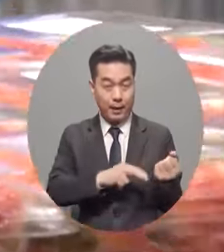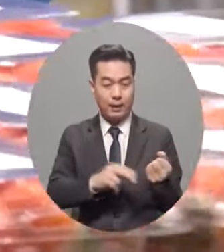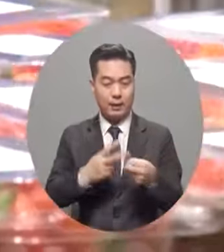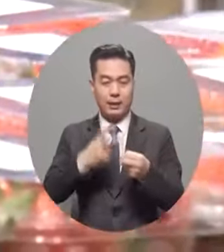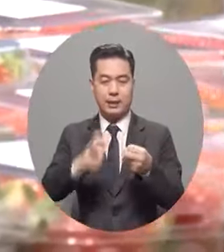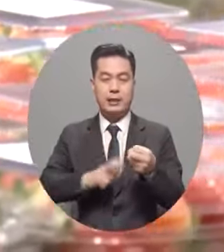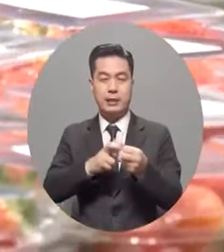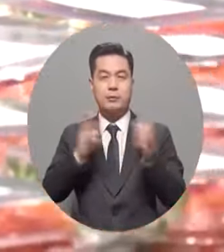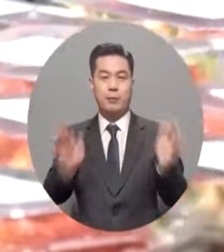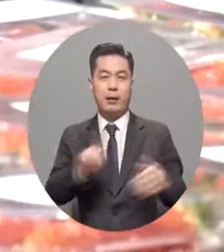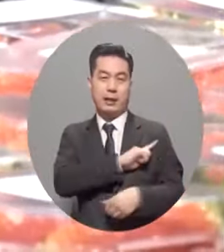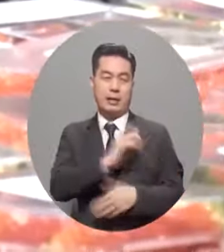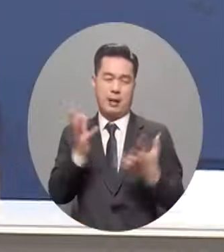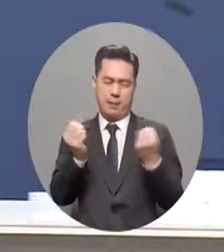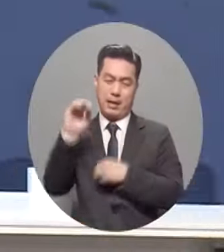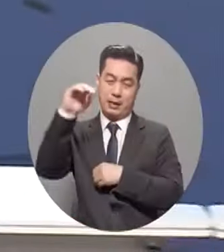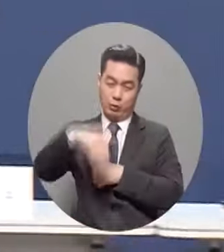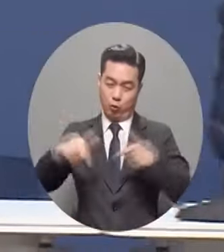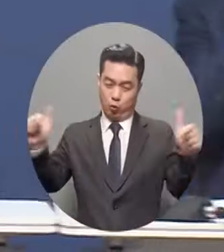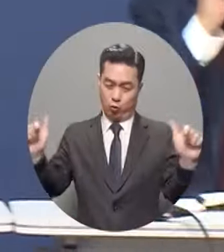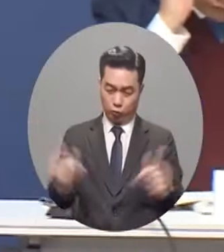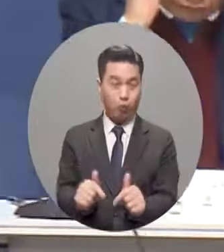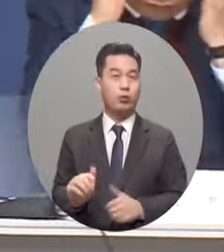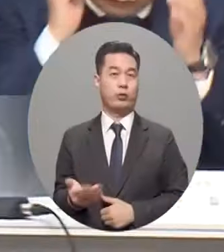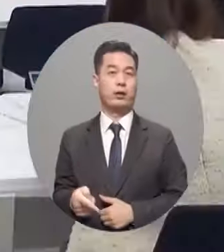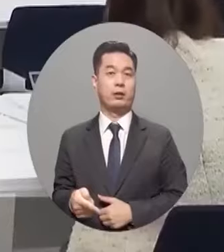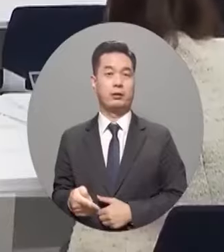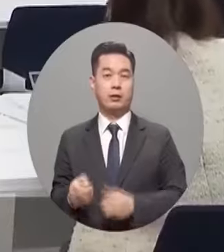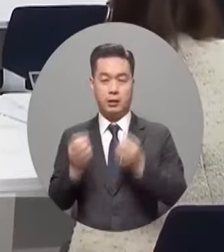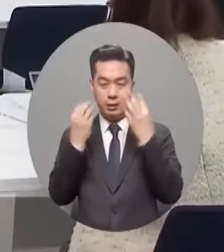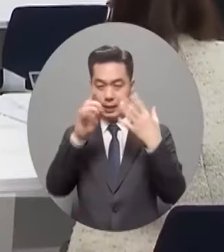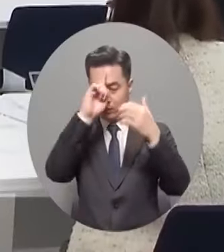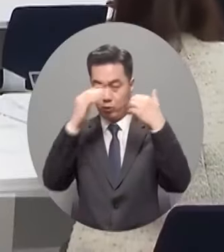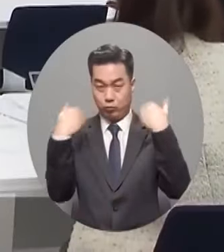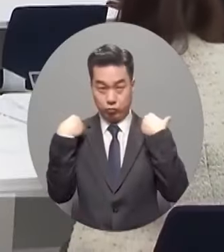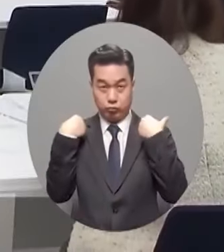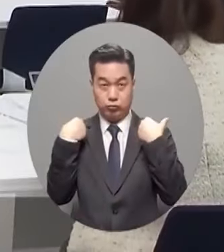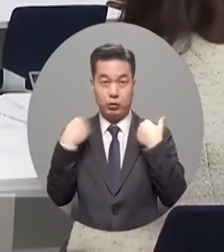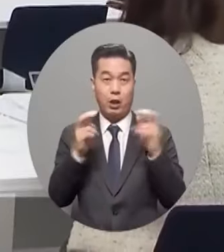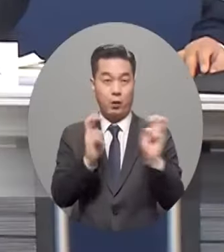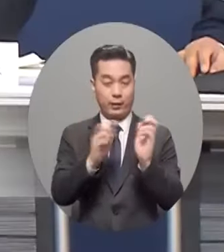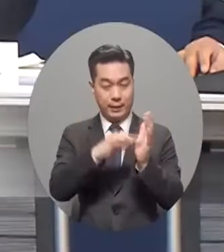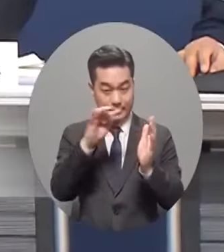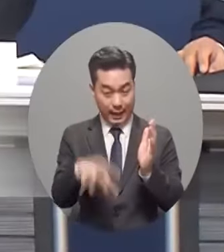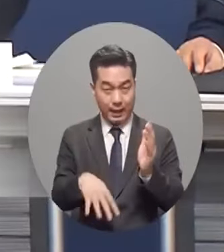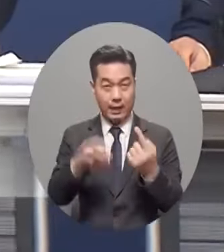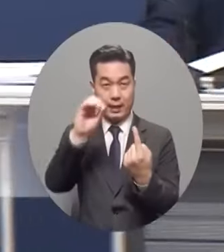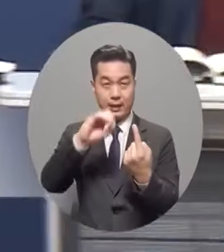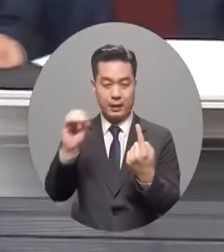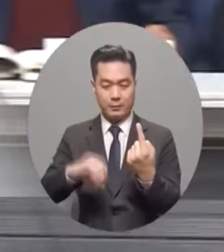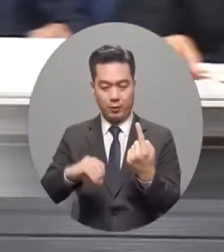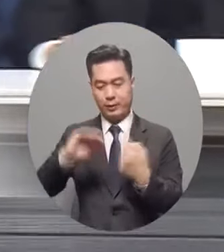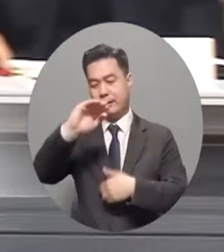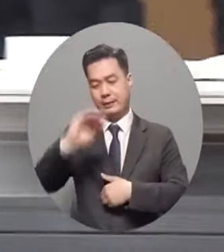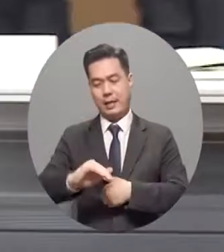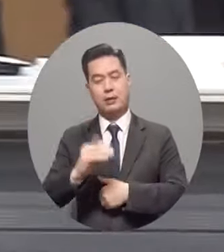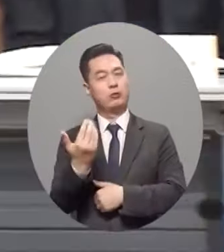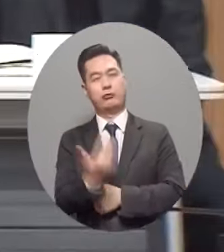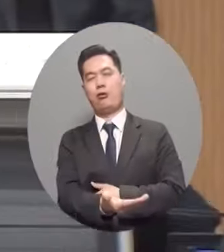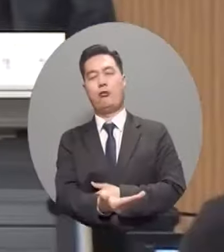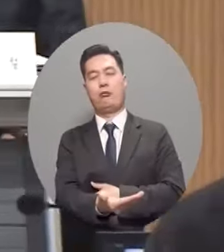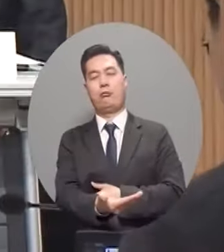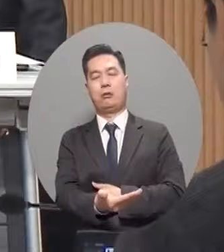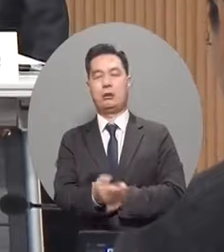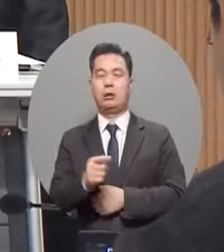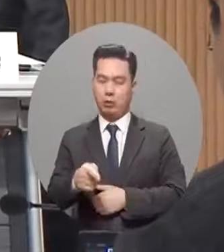만에 최대 폭으로 떨어졌습니다 여기에 세 정부들어 법인 세율을 1% 포인트 깎아 준 것도 영향을 미친